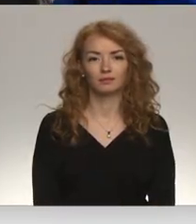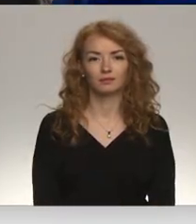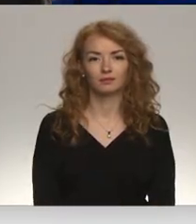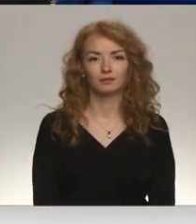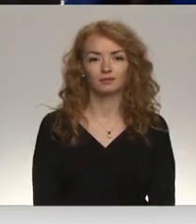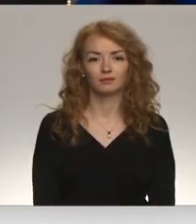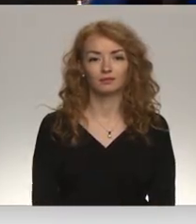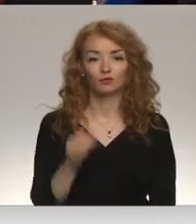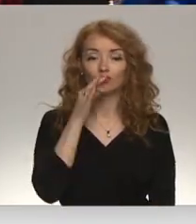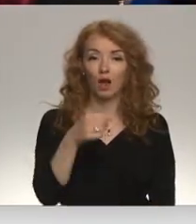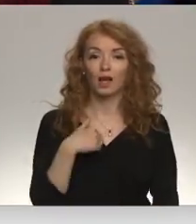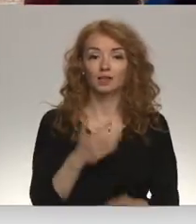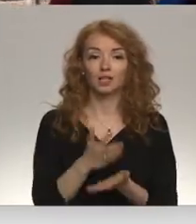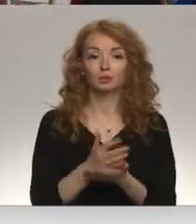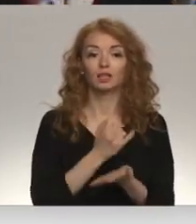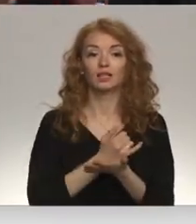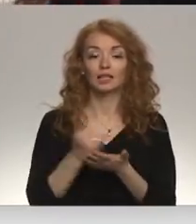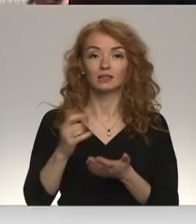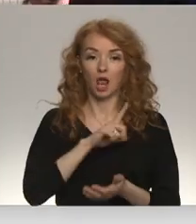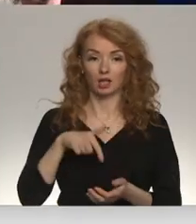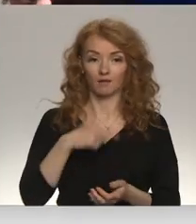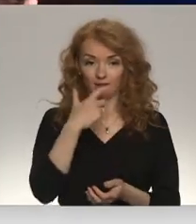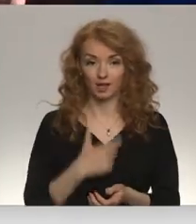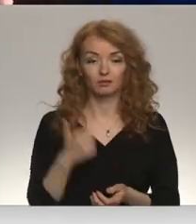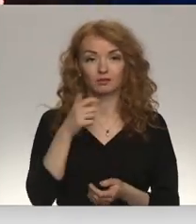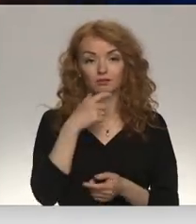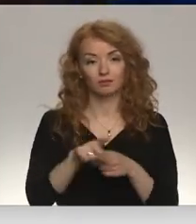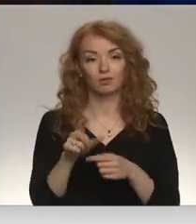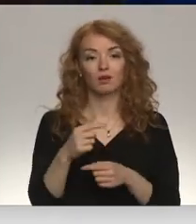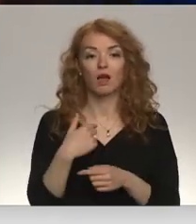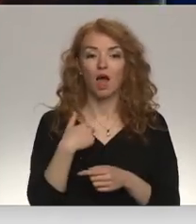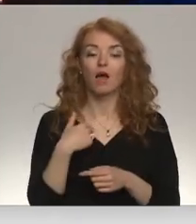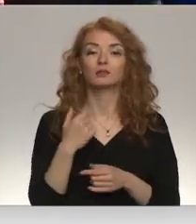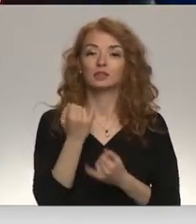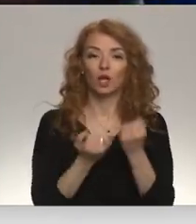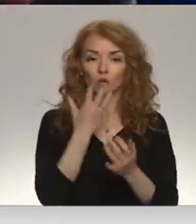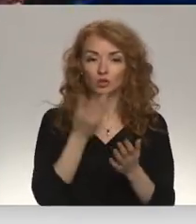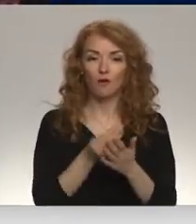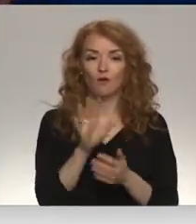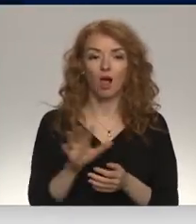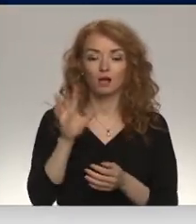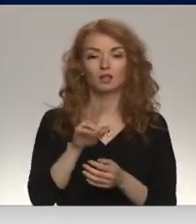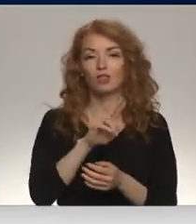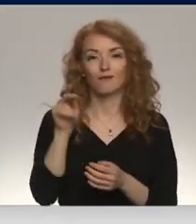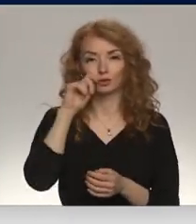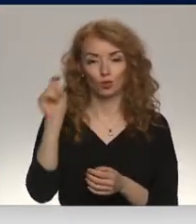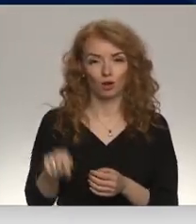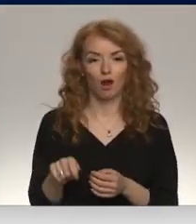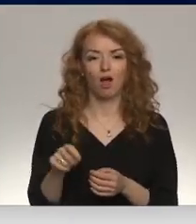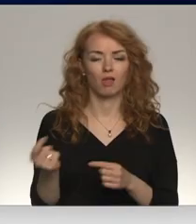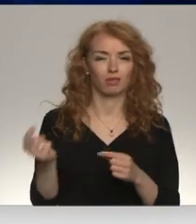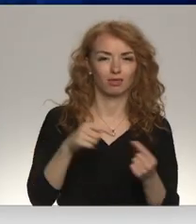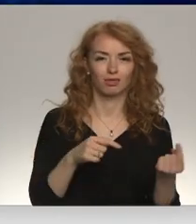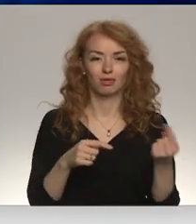Bet tas ir Latvijas, tev nav niks par tevi, bet Ukraina. Man ir. Kas? Man vienkārši es godinu savu valsti, nevis kaut kādu cīnu. Bet mēs dzīvojam brīvā valstī,